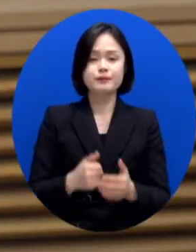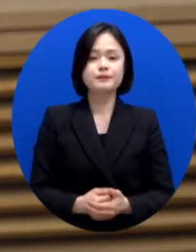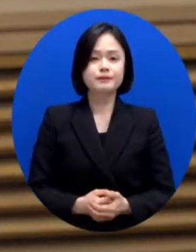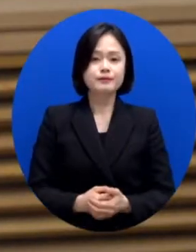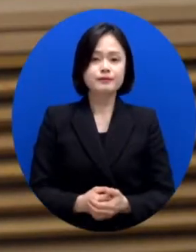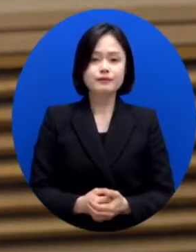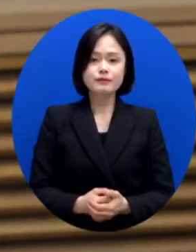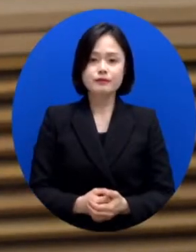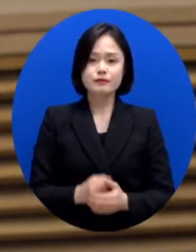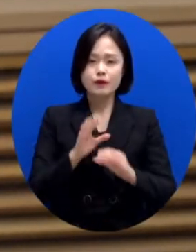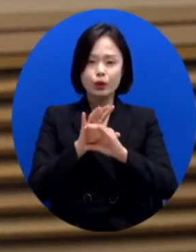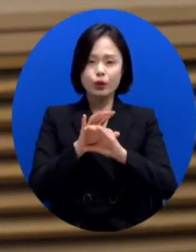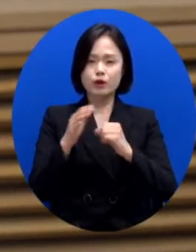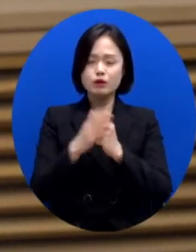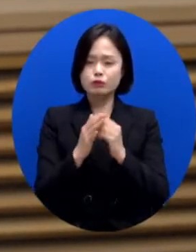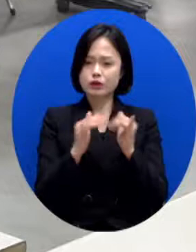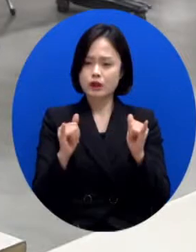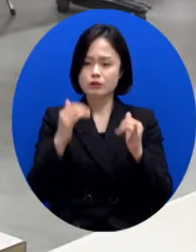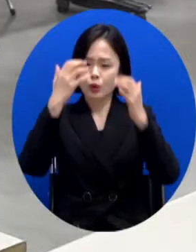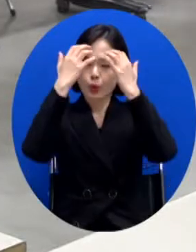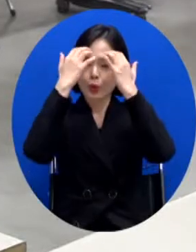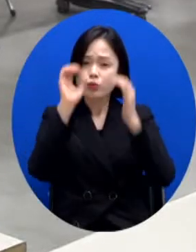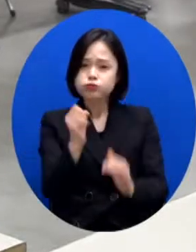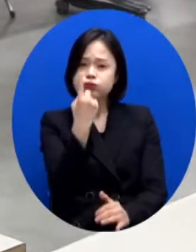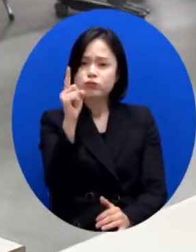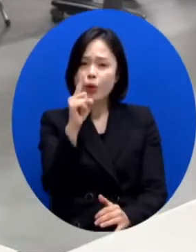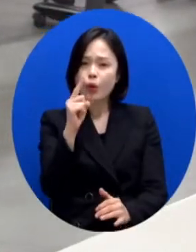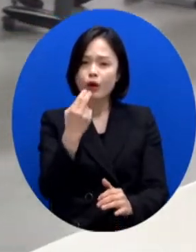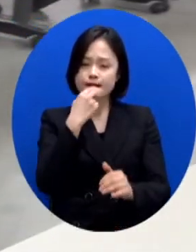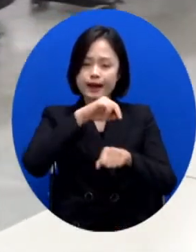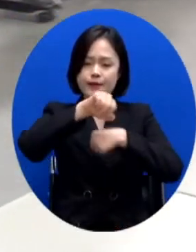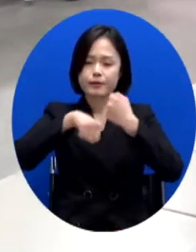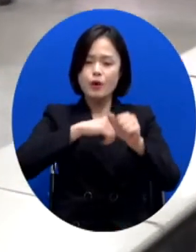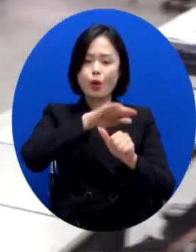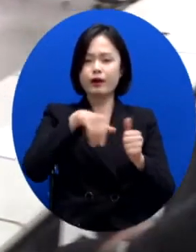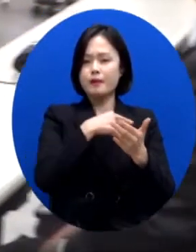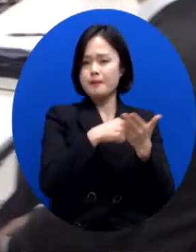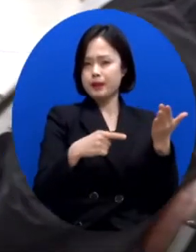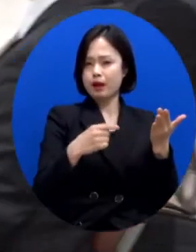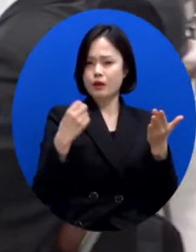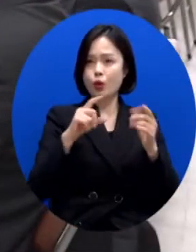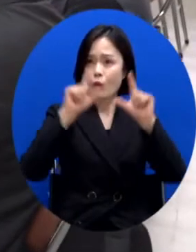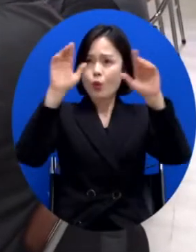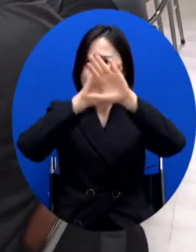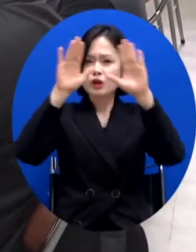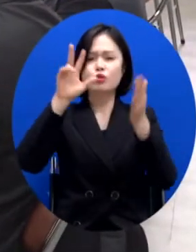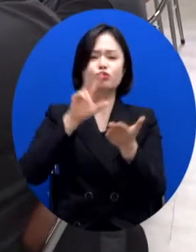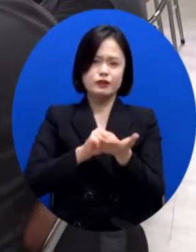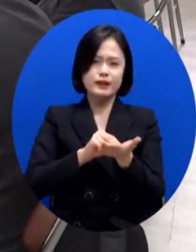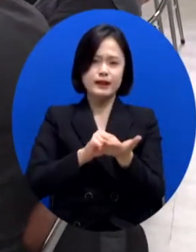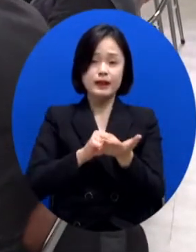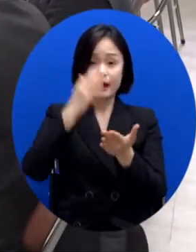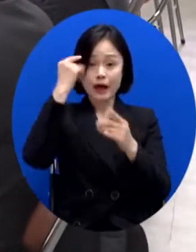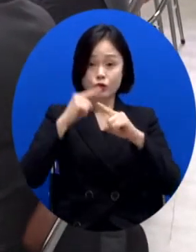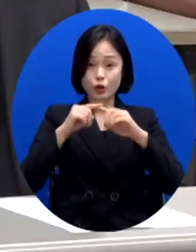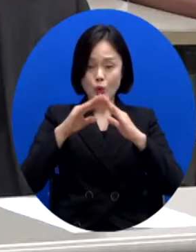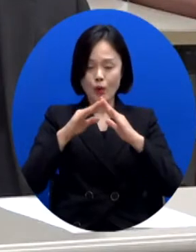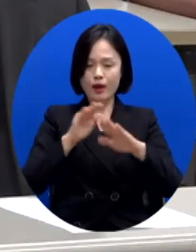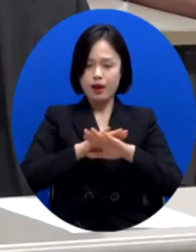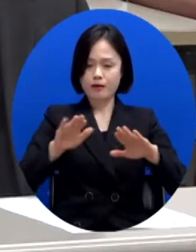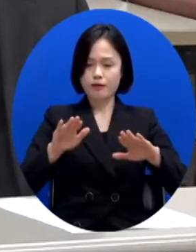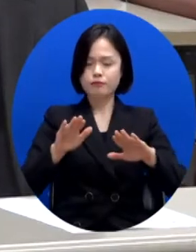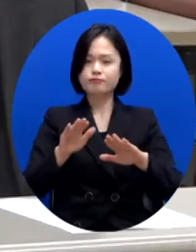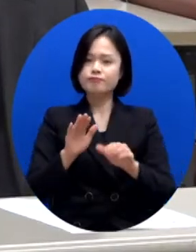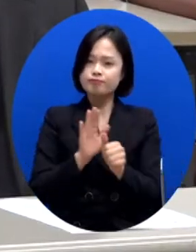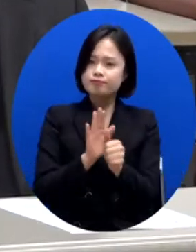고통을 당하는 근본적인 원인이 된 생태계의 파괴와 기후 변화 라며 한국교회가 이 위기를 지혜롭게 대처할 수 있도록 돕기위해